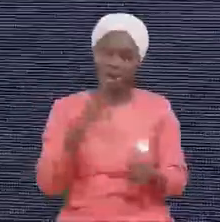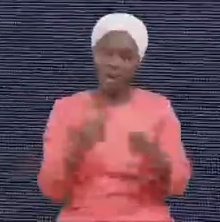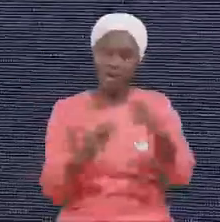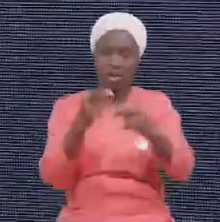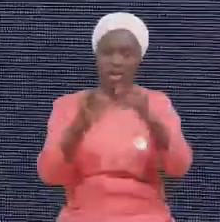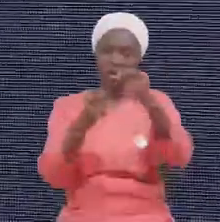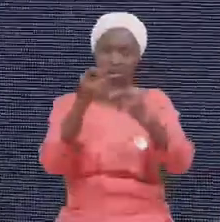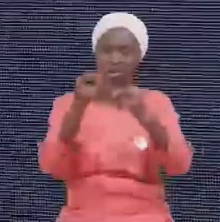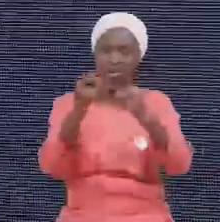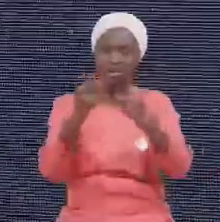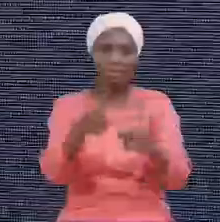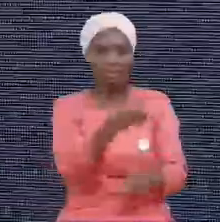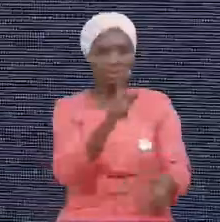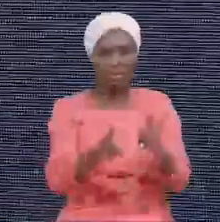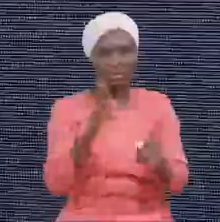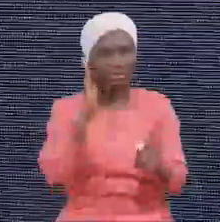même si